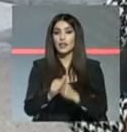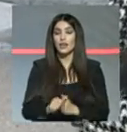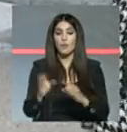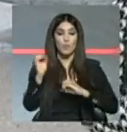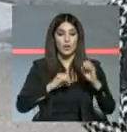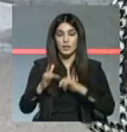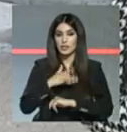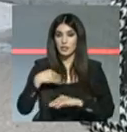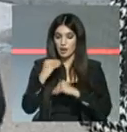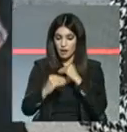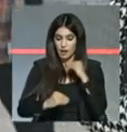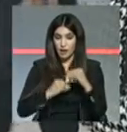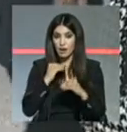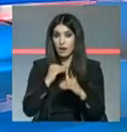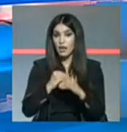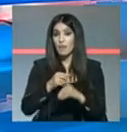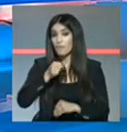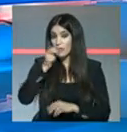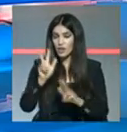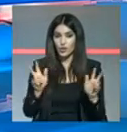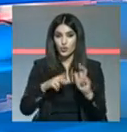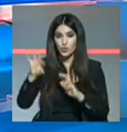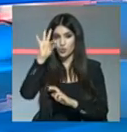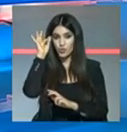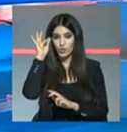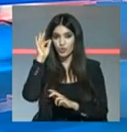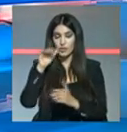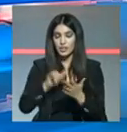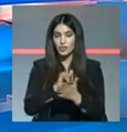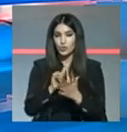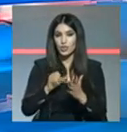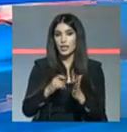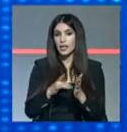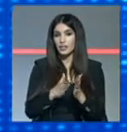لمنظمة الصحة العالمية. إيمان بن عمر للقناة الوطنية الأولى، مطار تونس قرطاج.